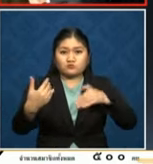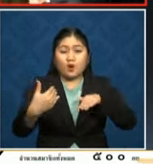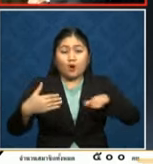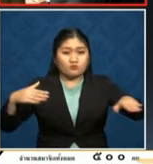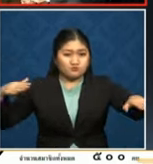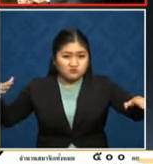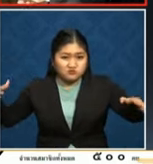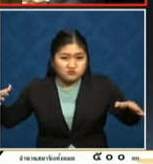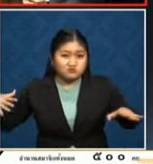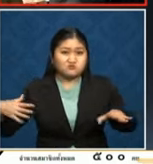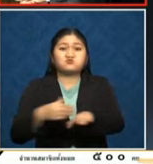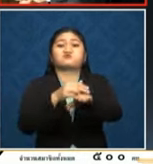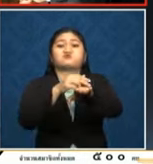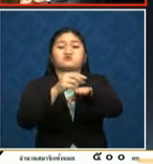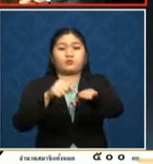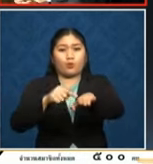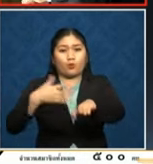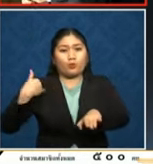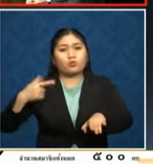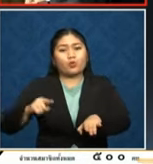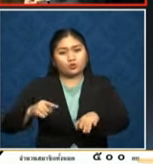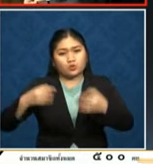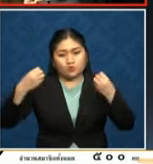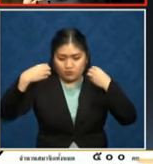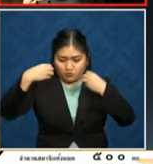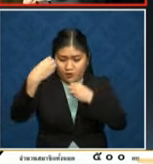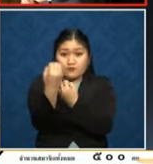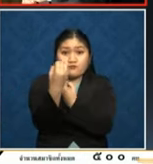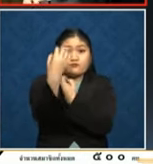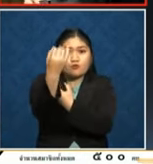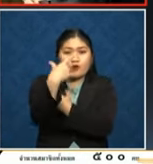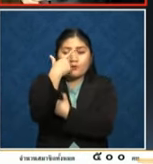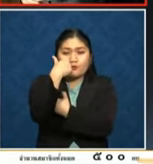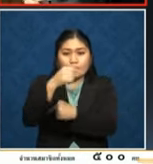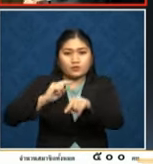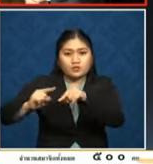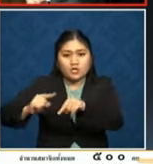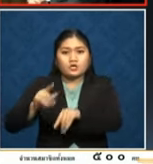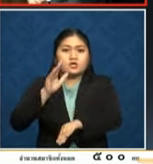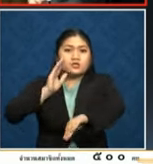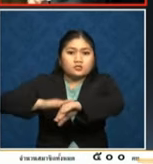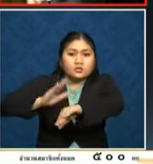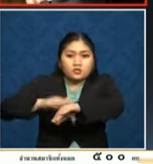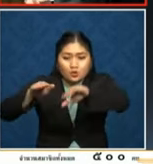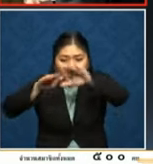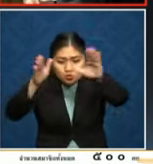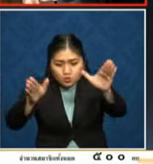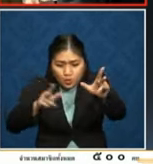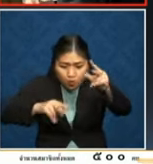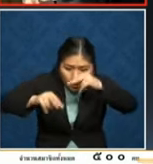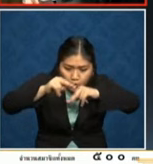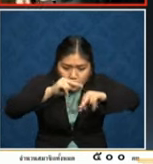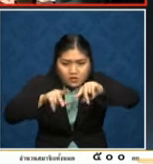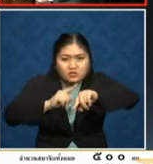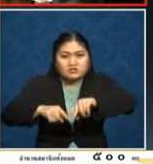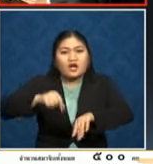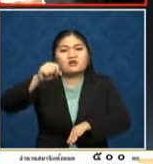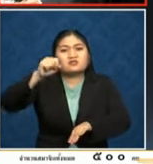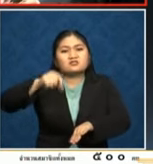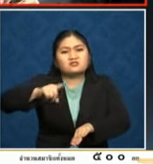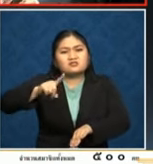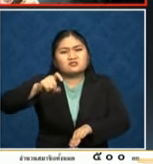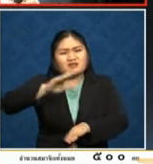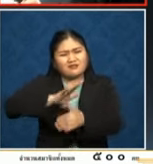สูงขณะนี้สัญญาณไฟจราจรสัญญาณเตือนตู้ควบคุมไฟชำรุดเสียหายมาเป็นเวลาเป็นแหลมปี